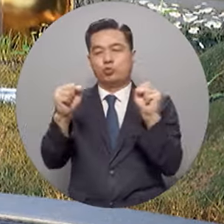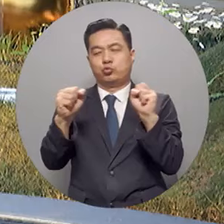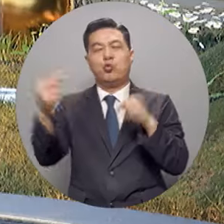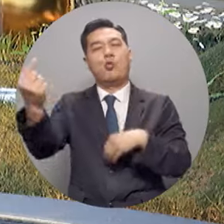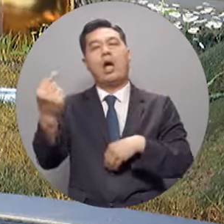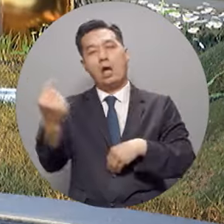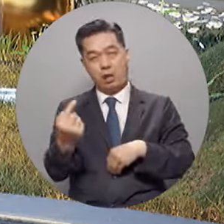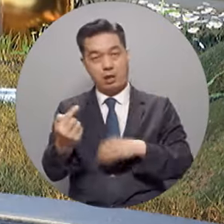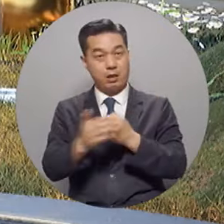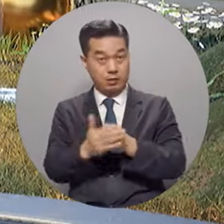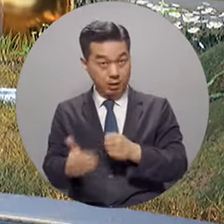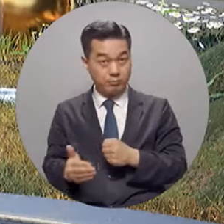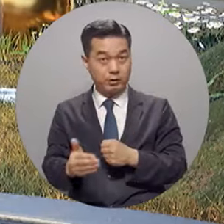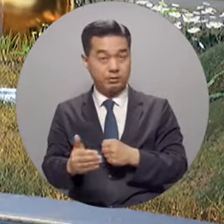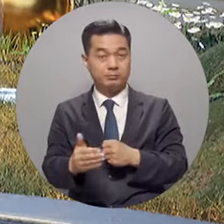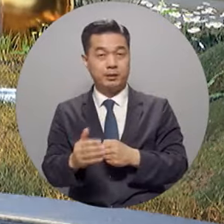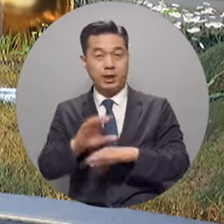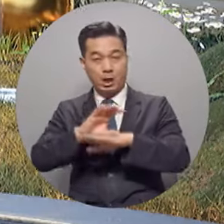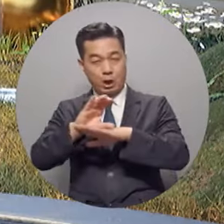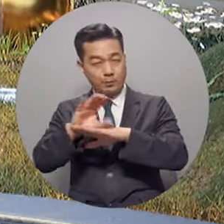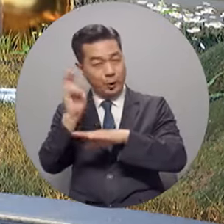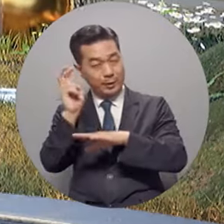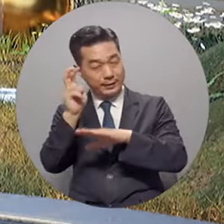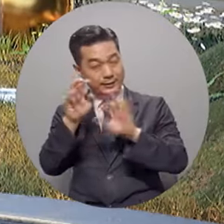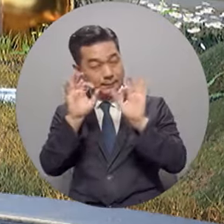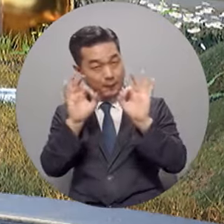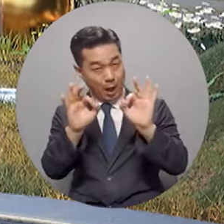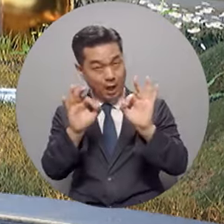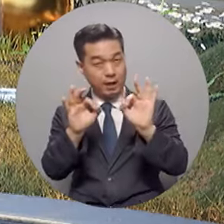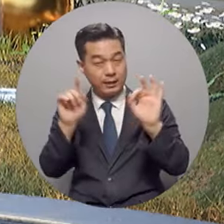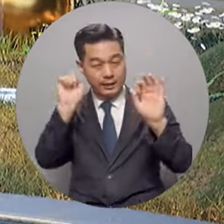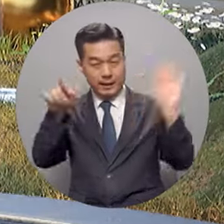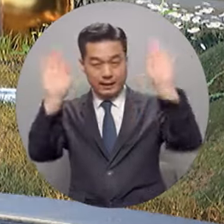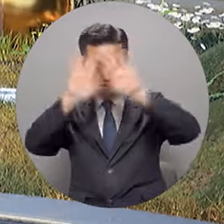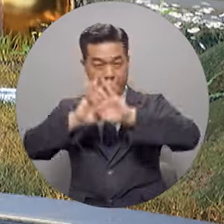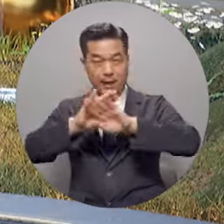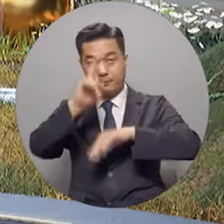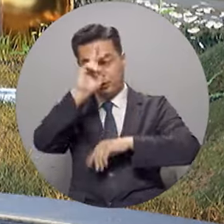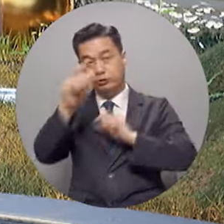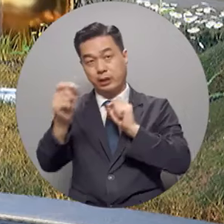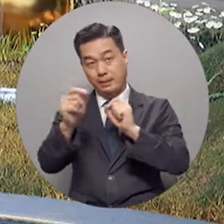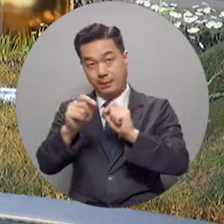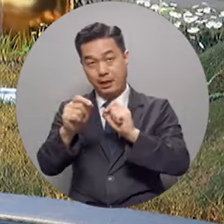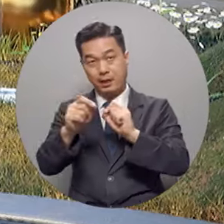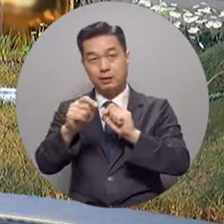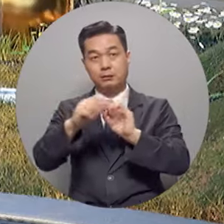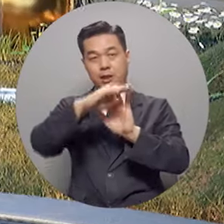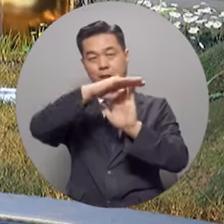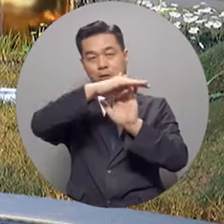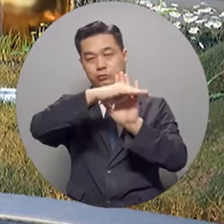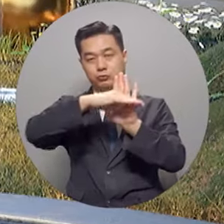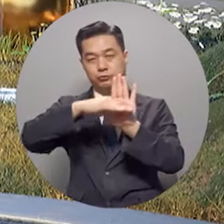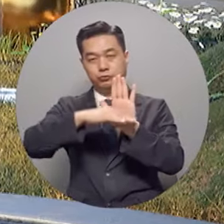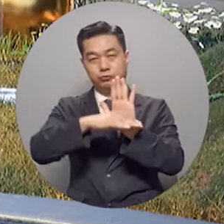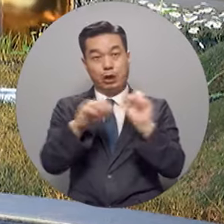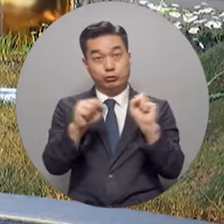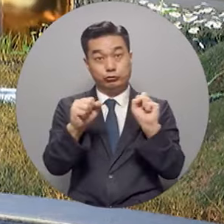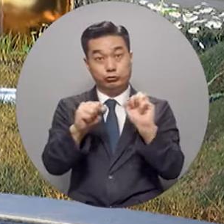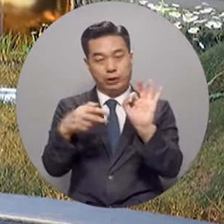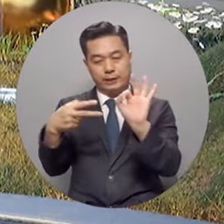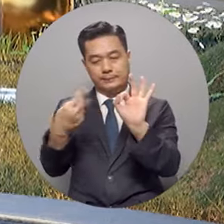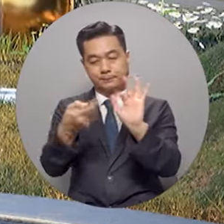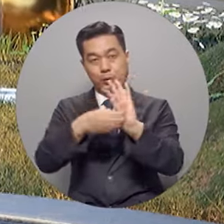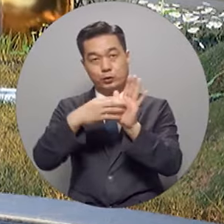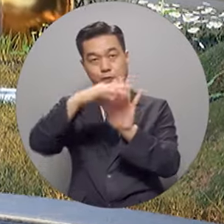오겠습니다. 슈퍼컴퓨터 예측을 보시면 내일 밤 자정 무렵 10도선의 한기가 서울을 비롯한 대부분 지방을 뒤덮는